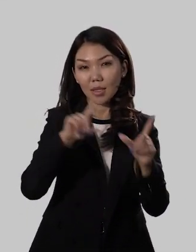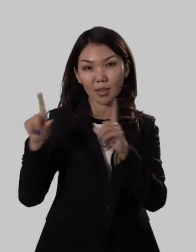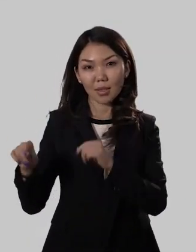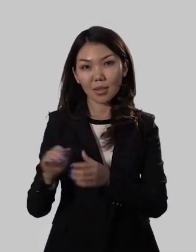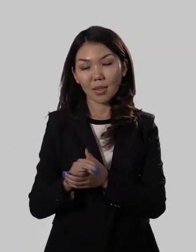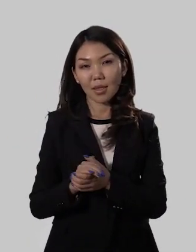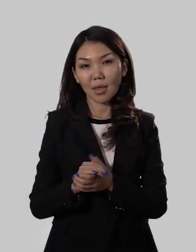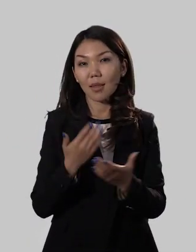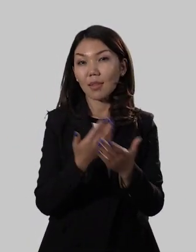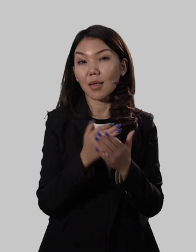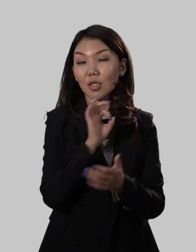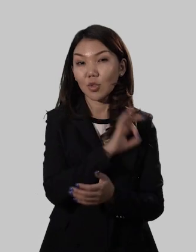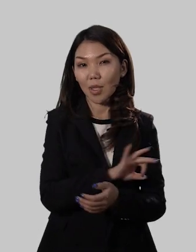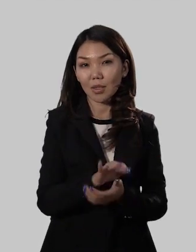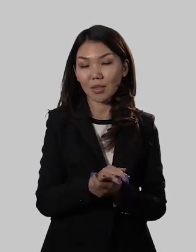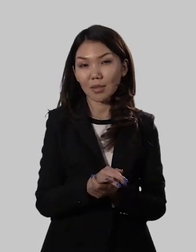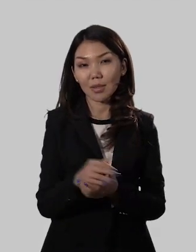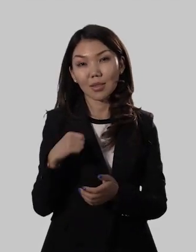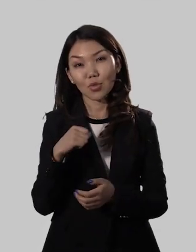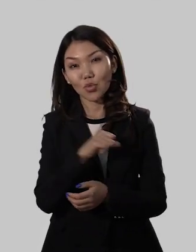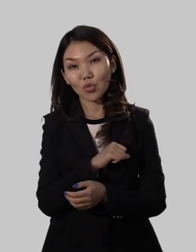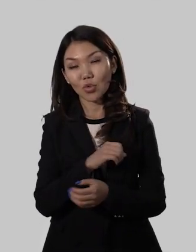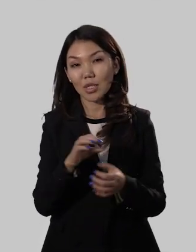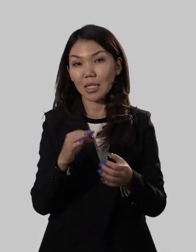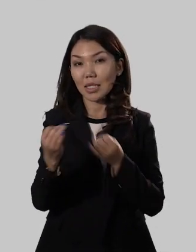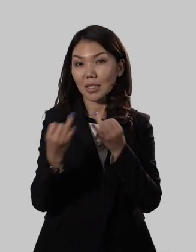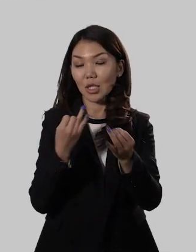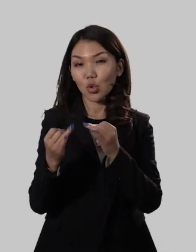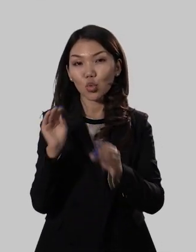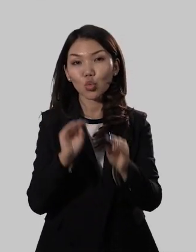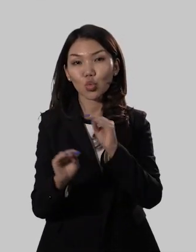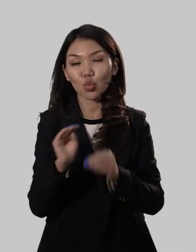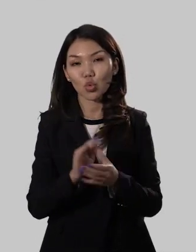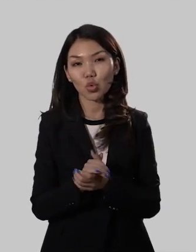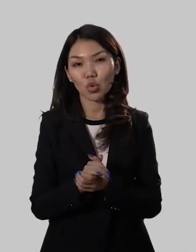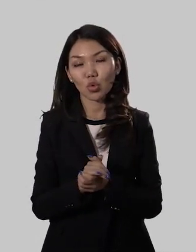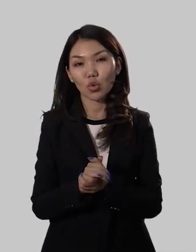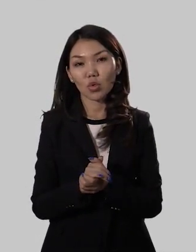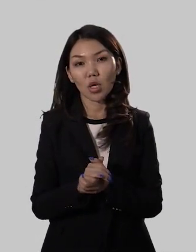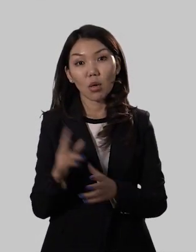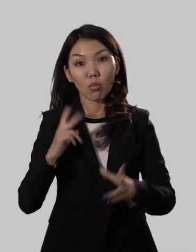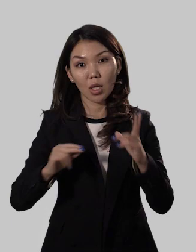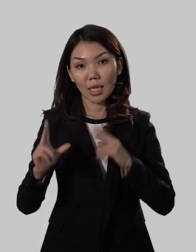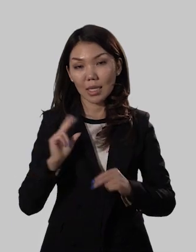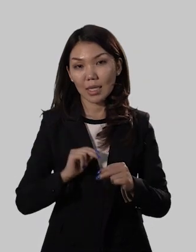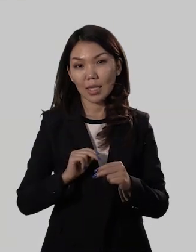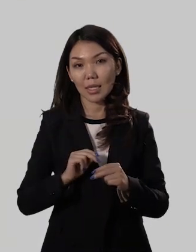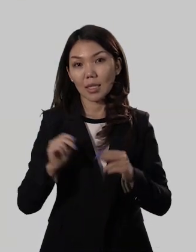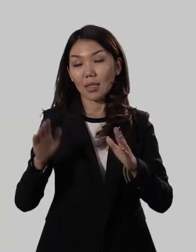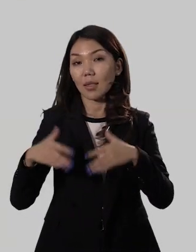Кептик таянычты пайдаланып, өз алдынча диалог түзгүлө. Түзгөн диалогуңарды